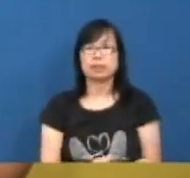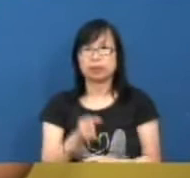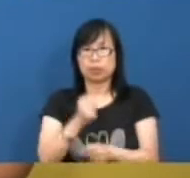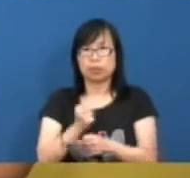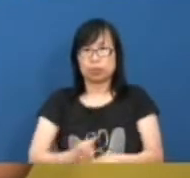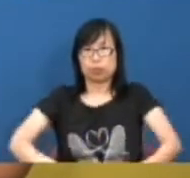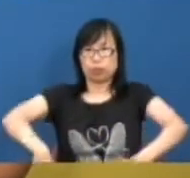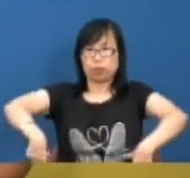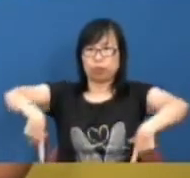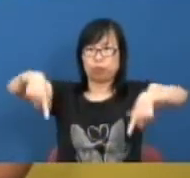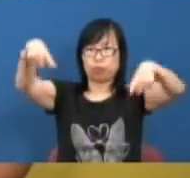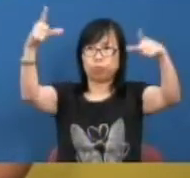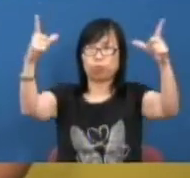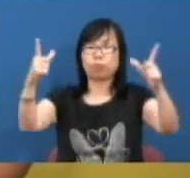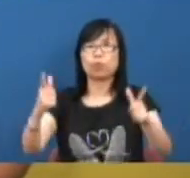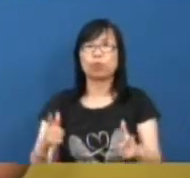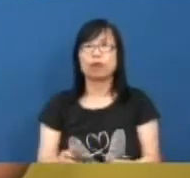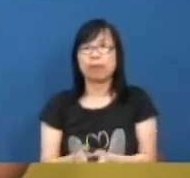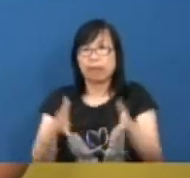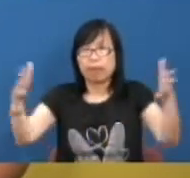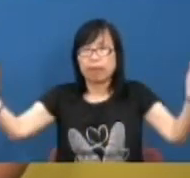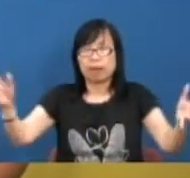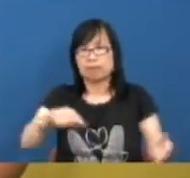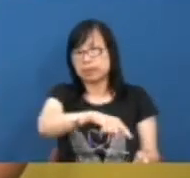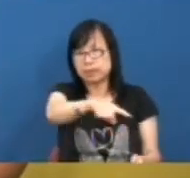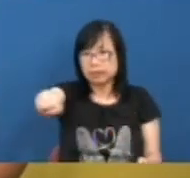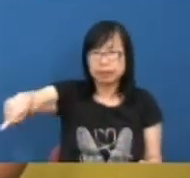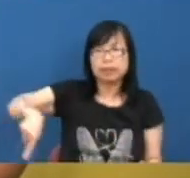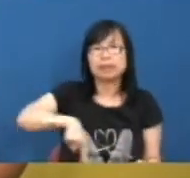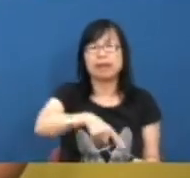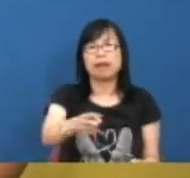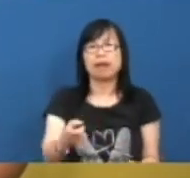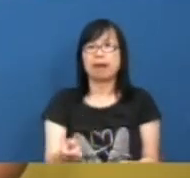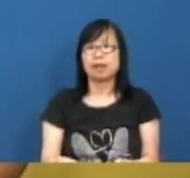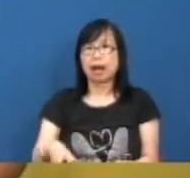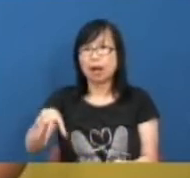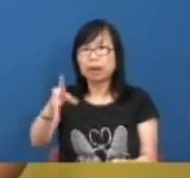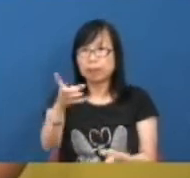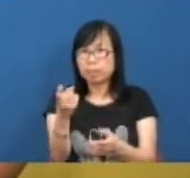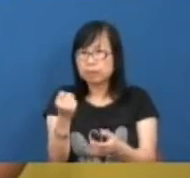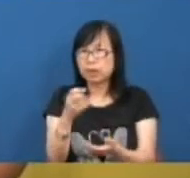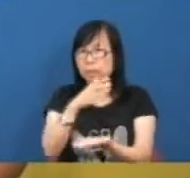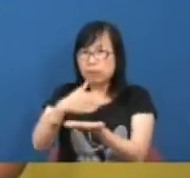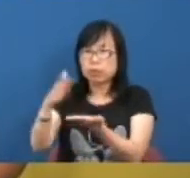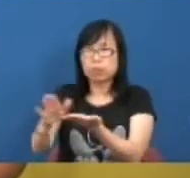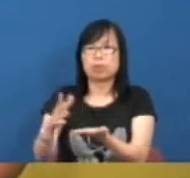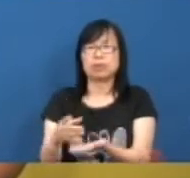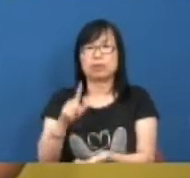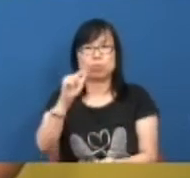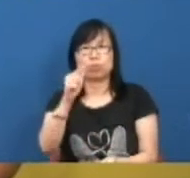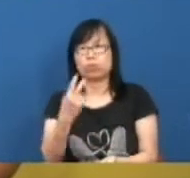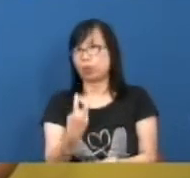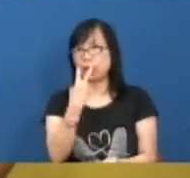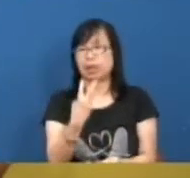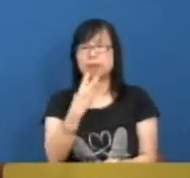大嘅城市嘅肺啦，咁令到即係吸納一啲即係污糟嘅空氣啦嚇。咁另外咧，其